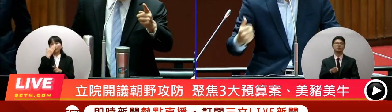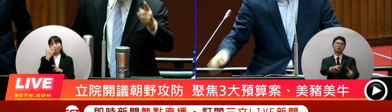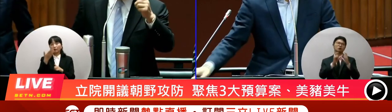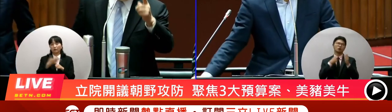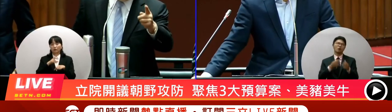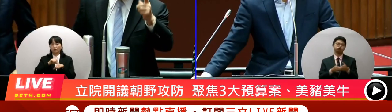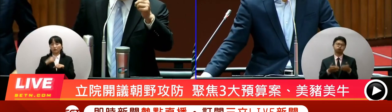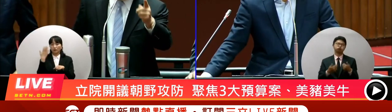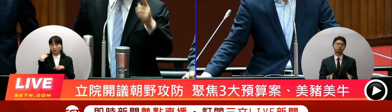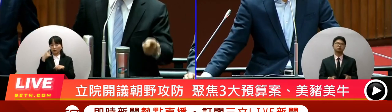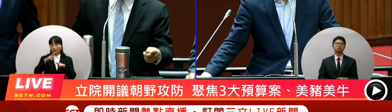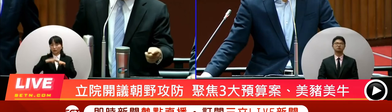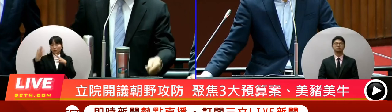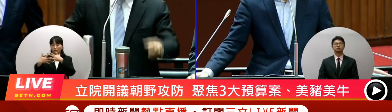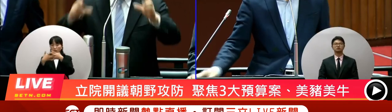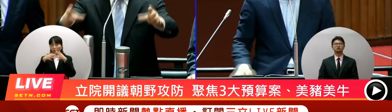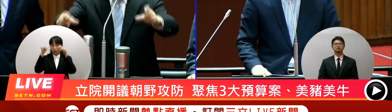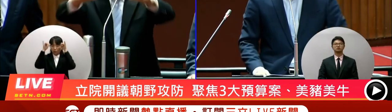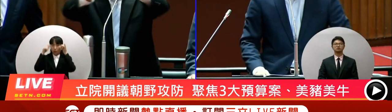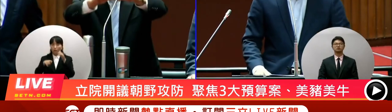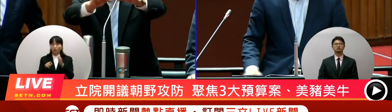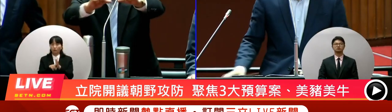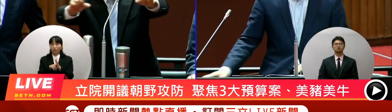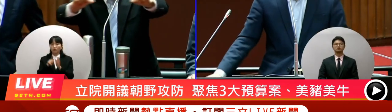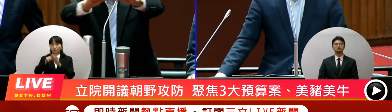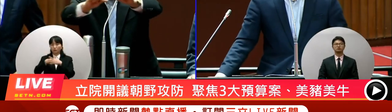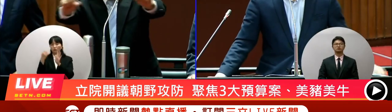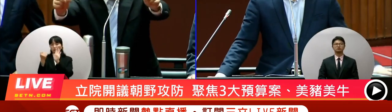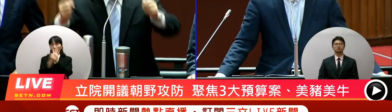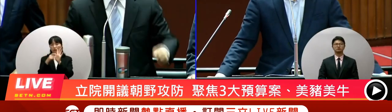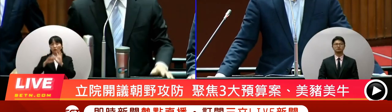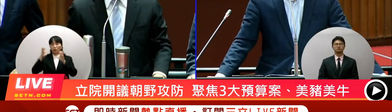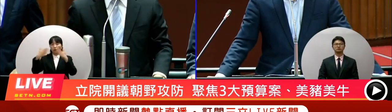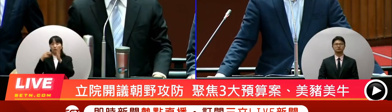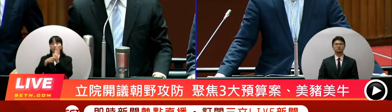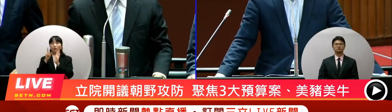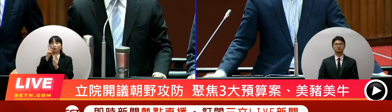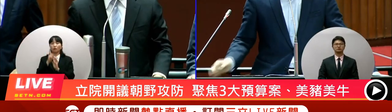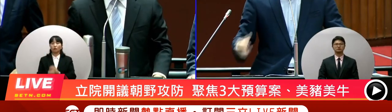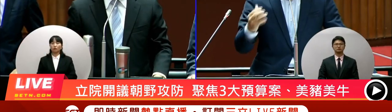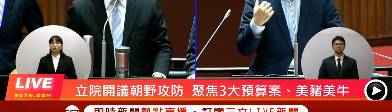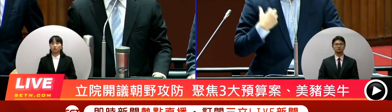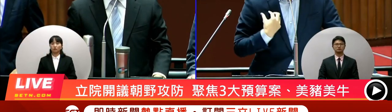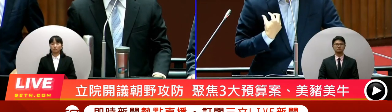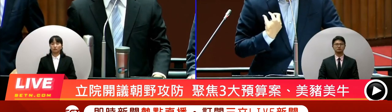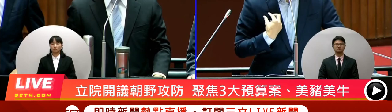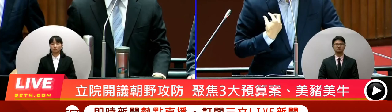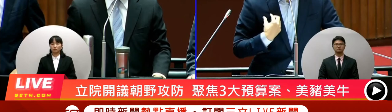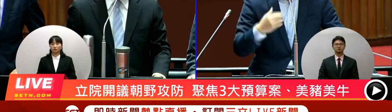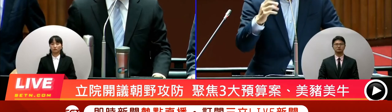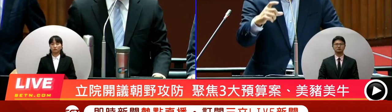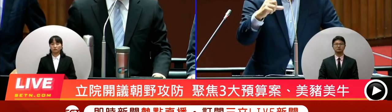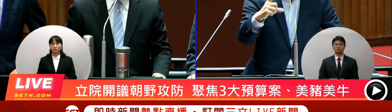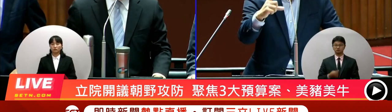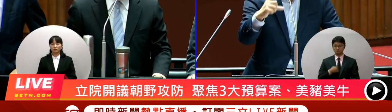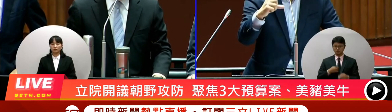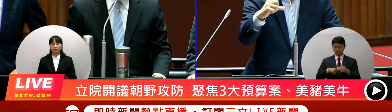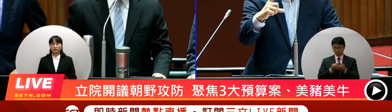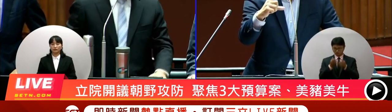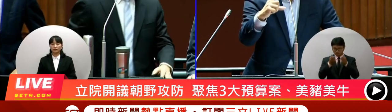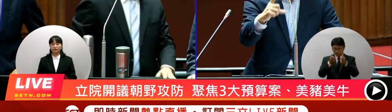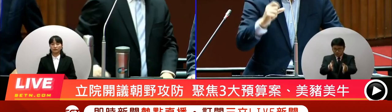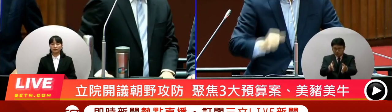国民党开放的美国牛肉怎么只有标示美国牛 因为我们只开放这么